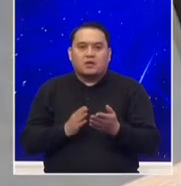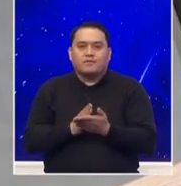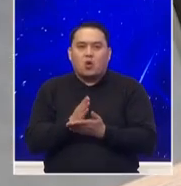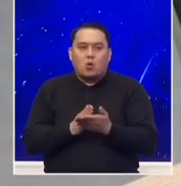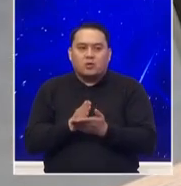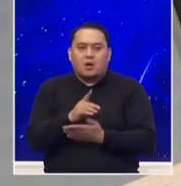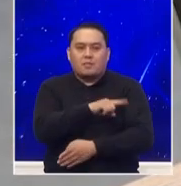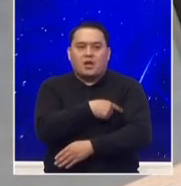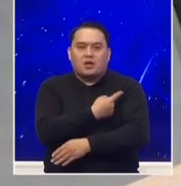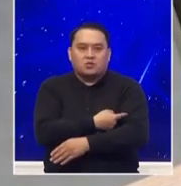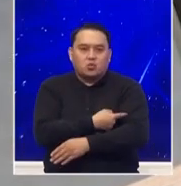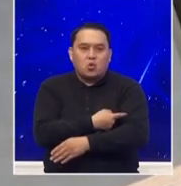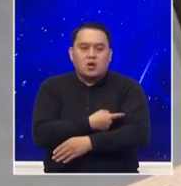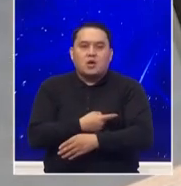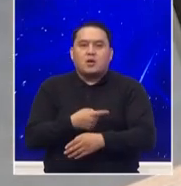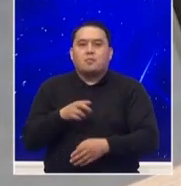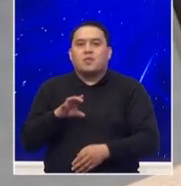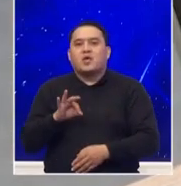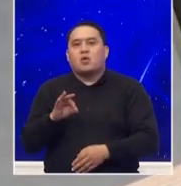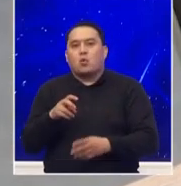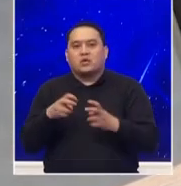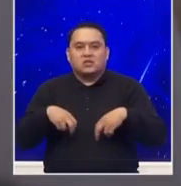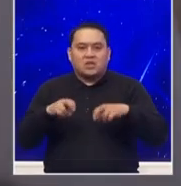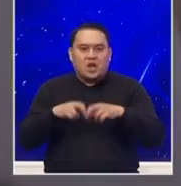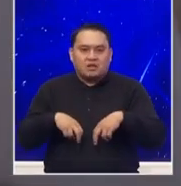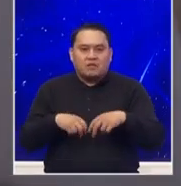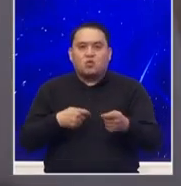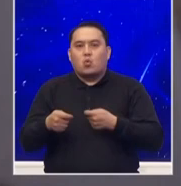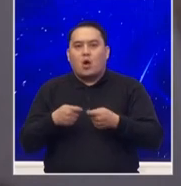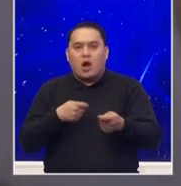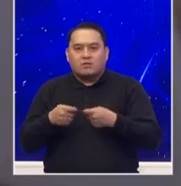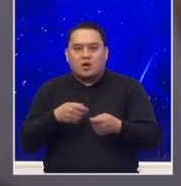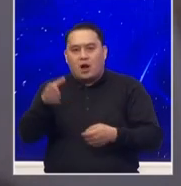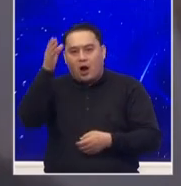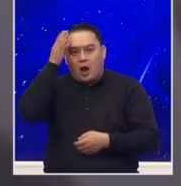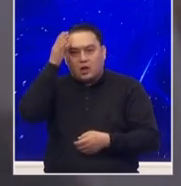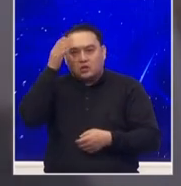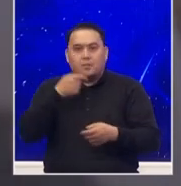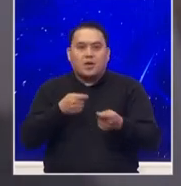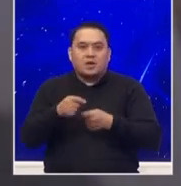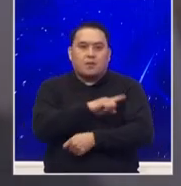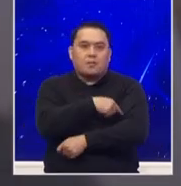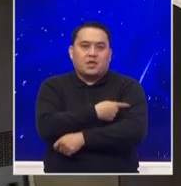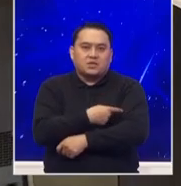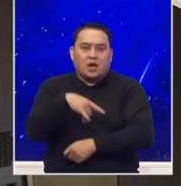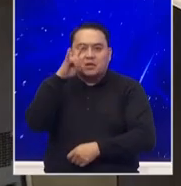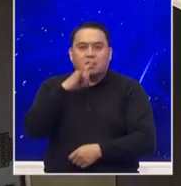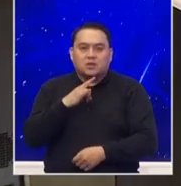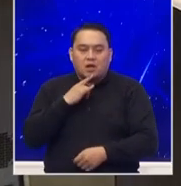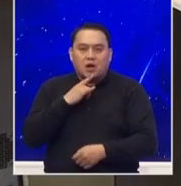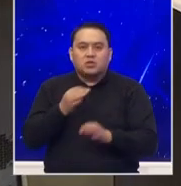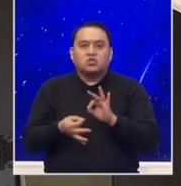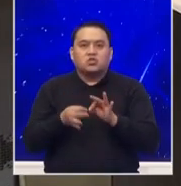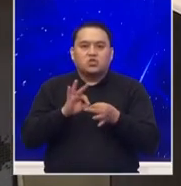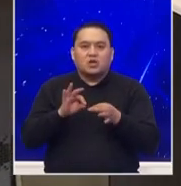иммунологии, медико-демографических и биомедицинских исследований, возглавляющий Академию профилактической медицины Казахстана,